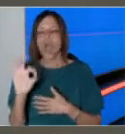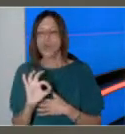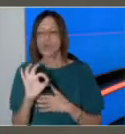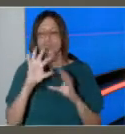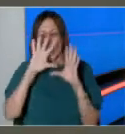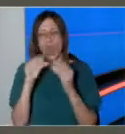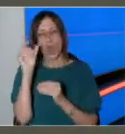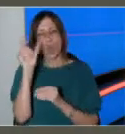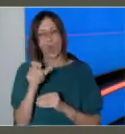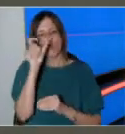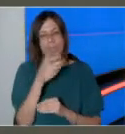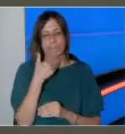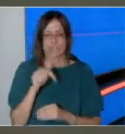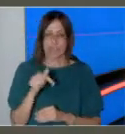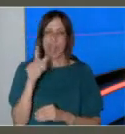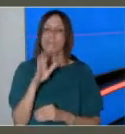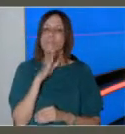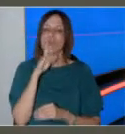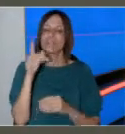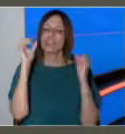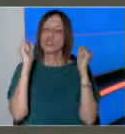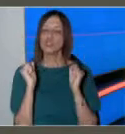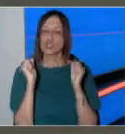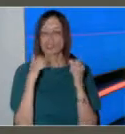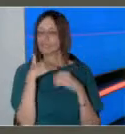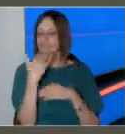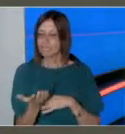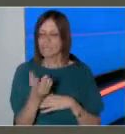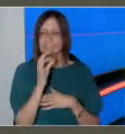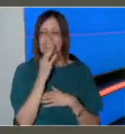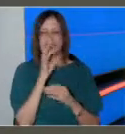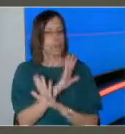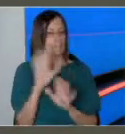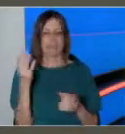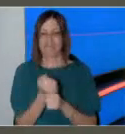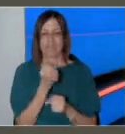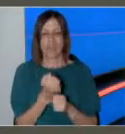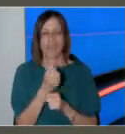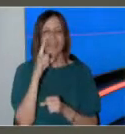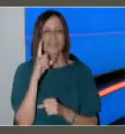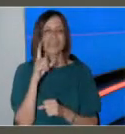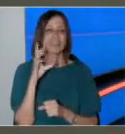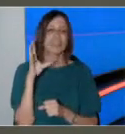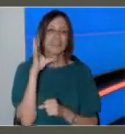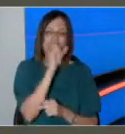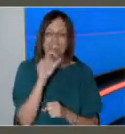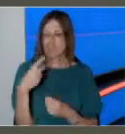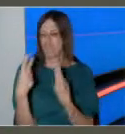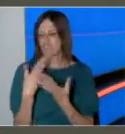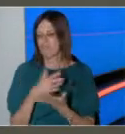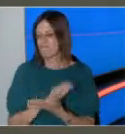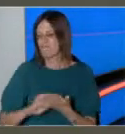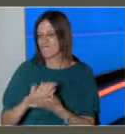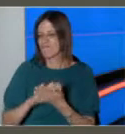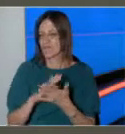מכלל האוכלוסייה בישראל. הבעיה היא תשתיות קלוקלות, צעירים ללא מעש, תפיסה של לא שווים